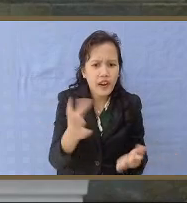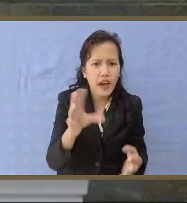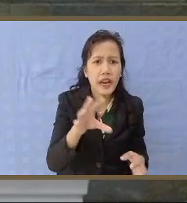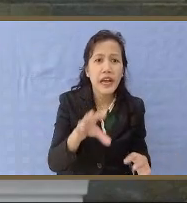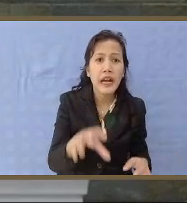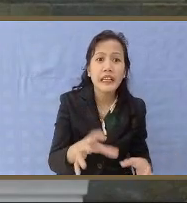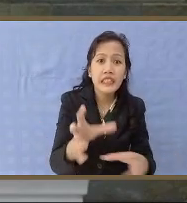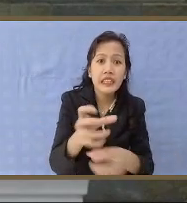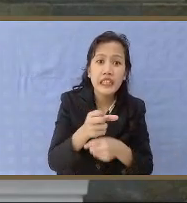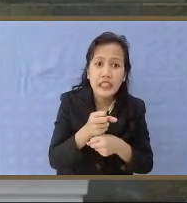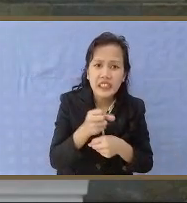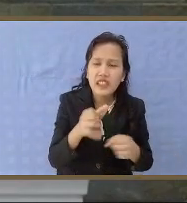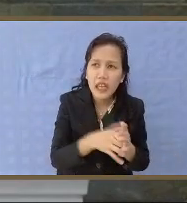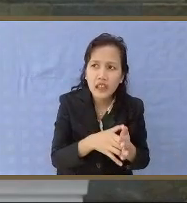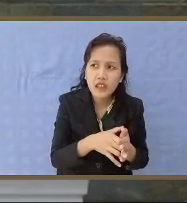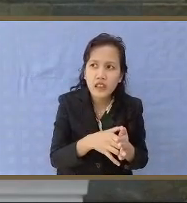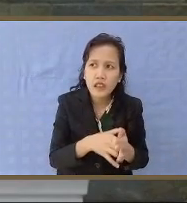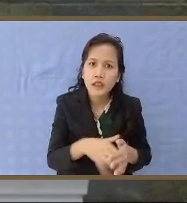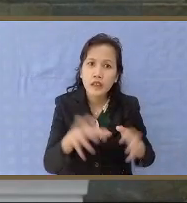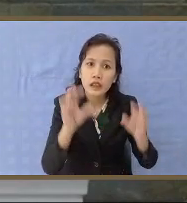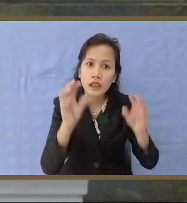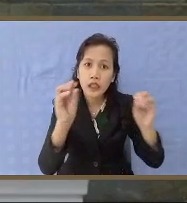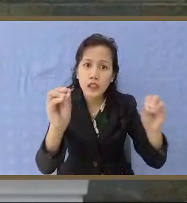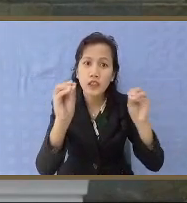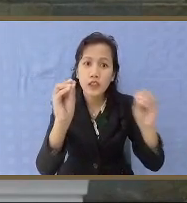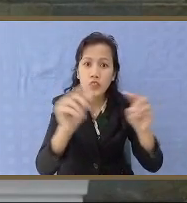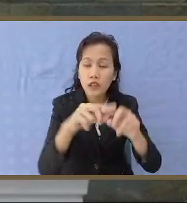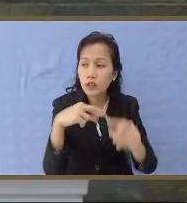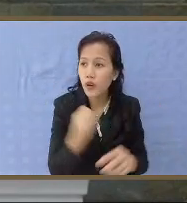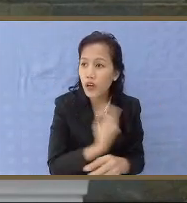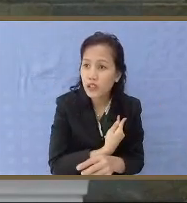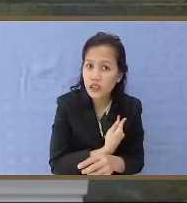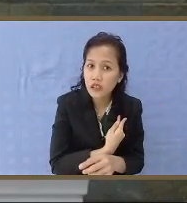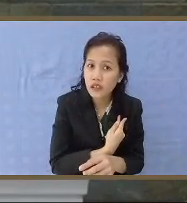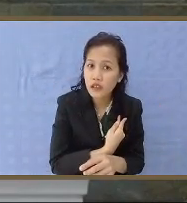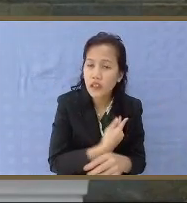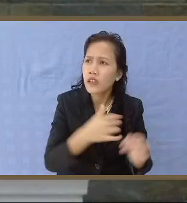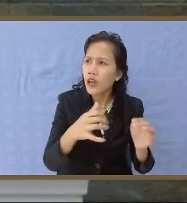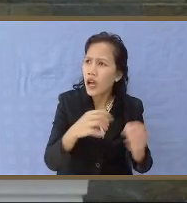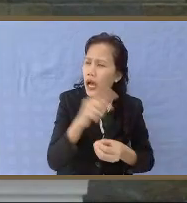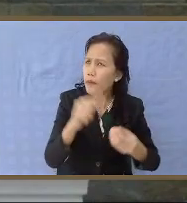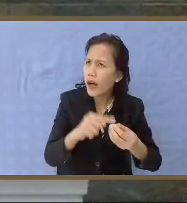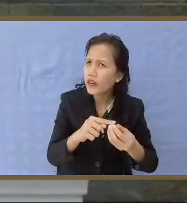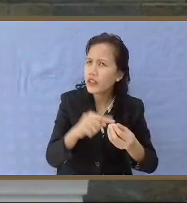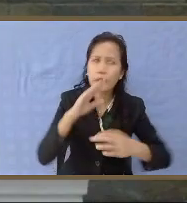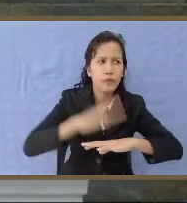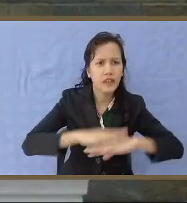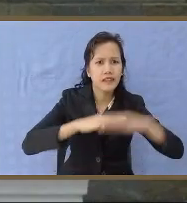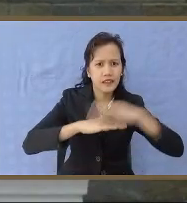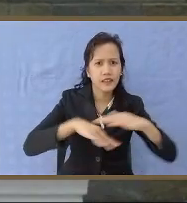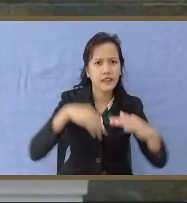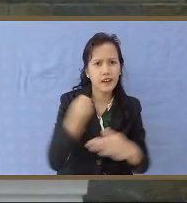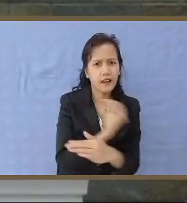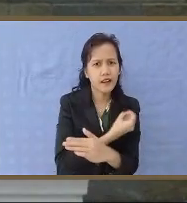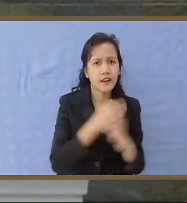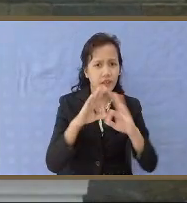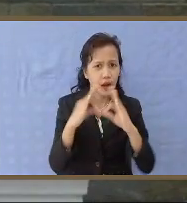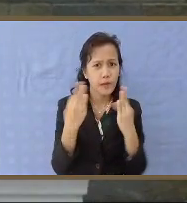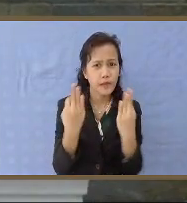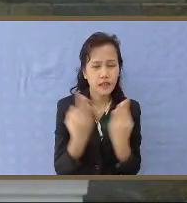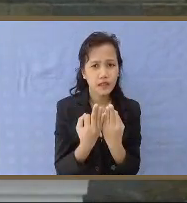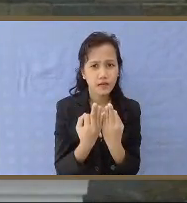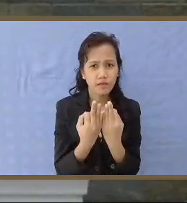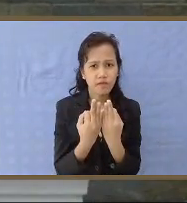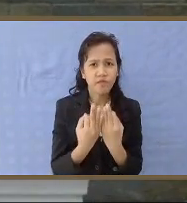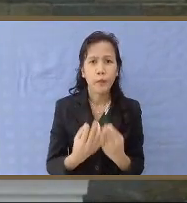yan yung kanilang ituturo tungkol sa pag-build ng family? See that? So, alam po natin ngayon na